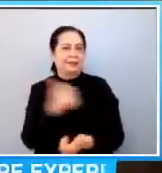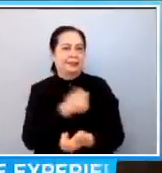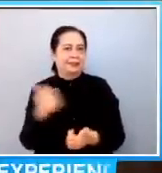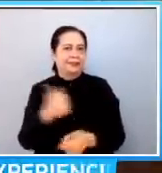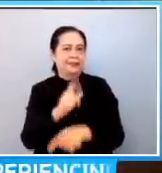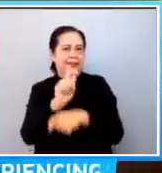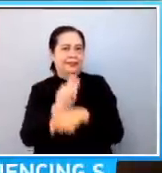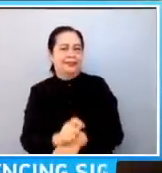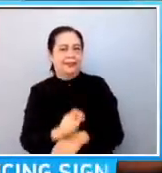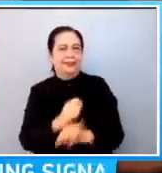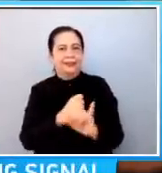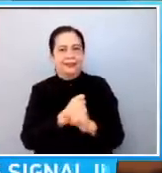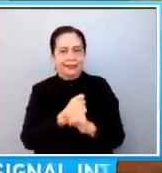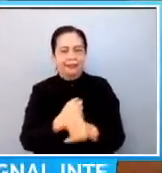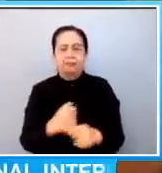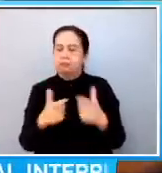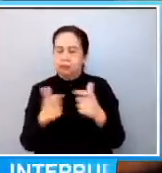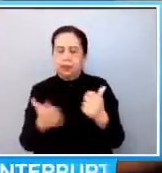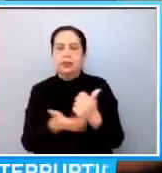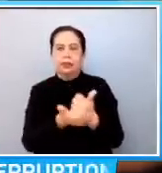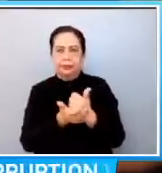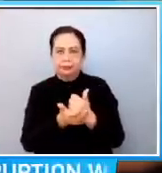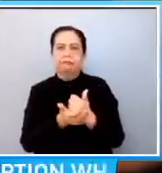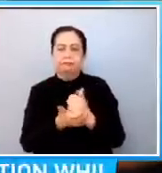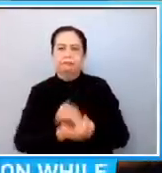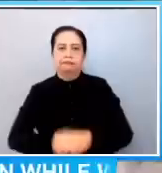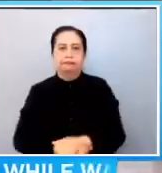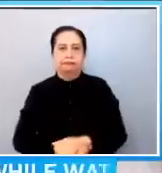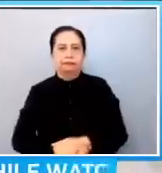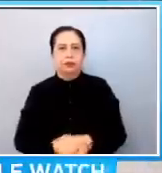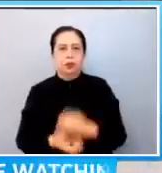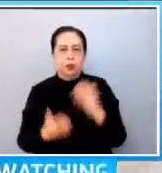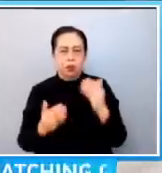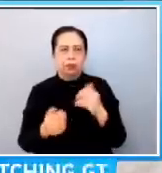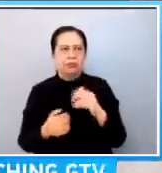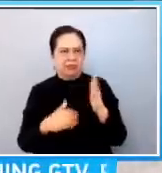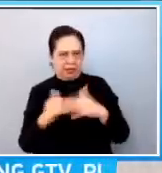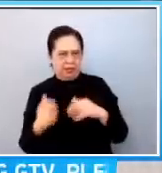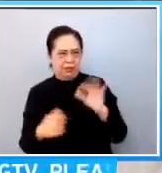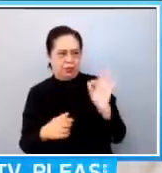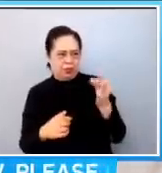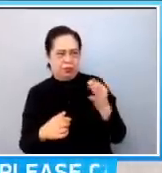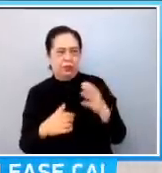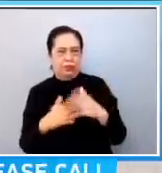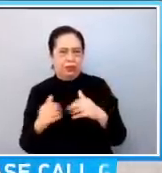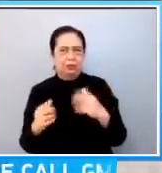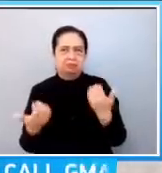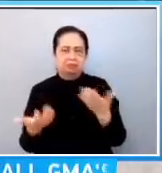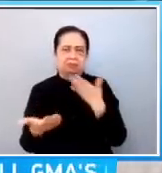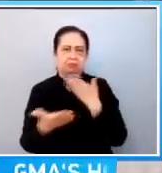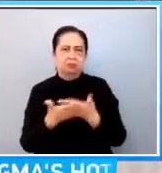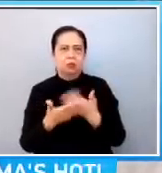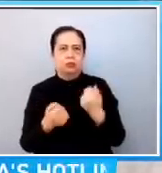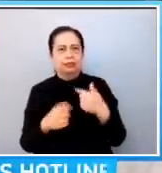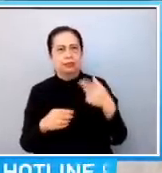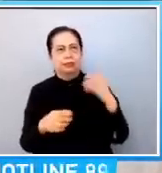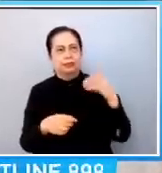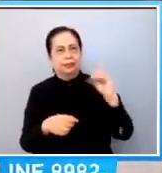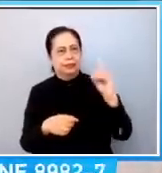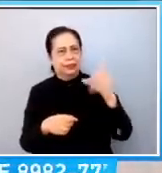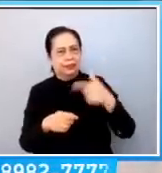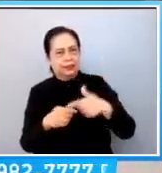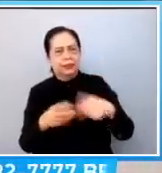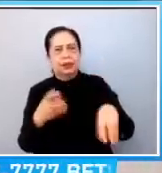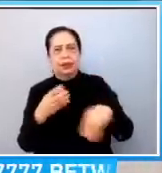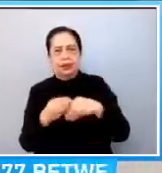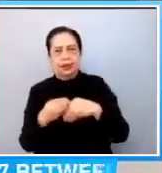jeep. Malaking tulong naman. Kaysa rin sa 9. Medyo nakaka-recover sa diesel. Makakadagdag din sa